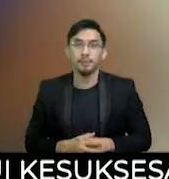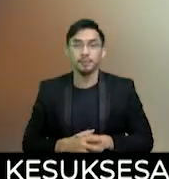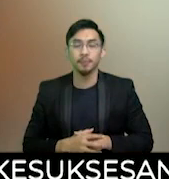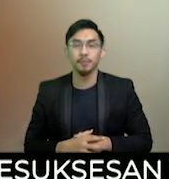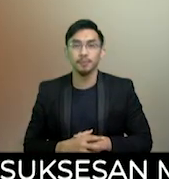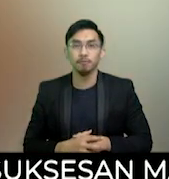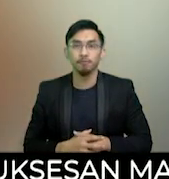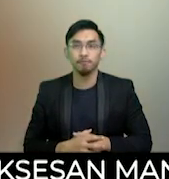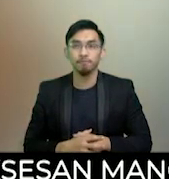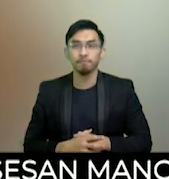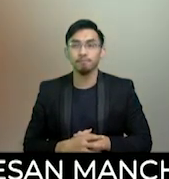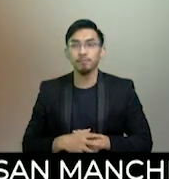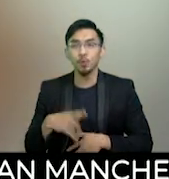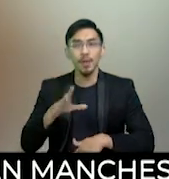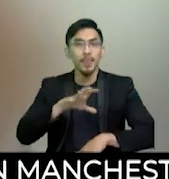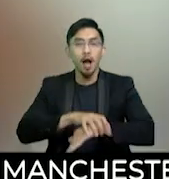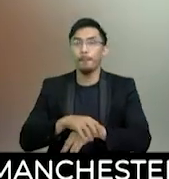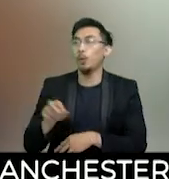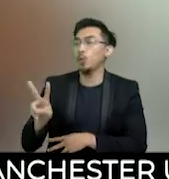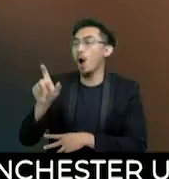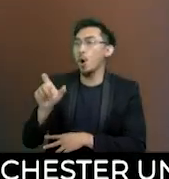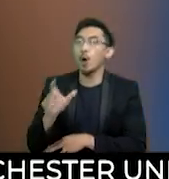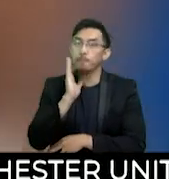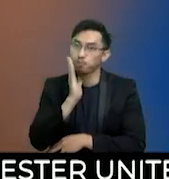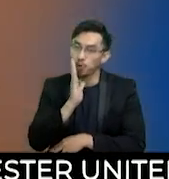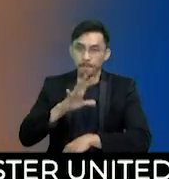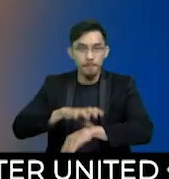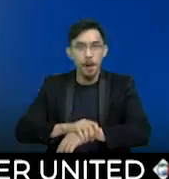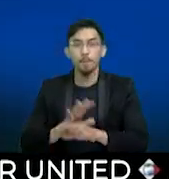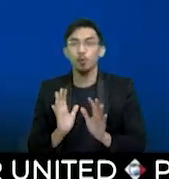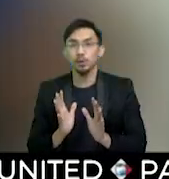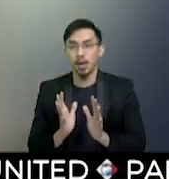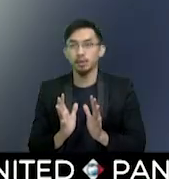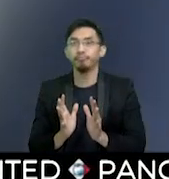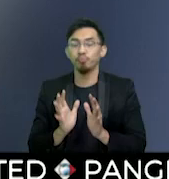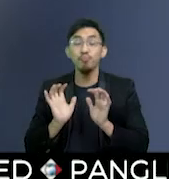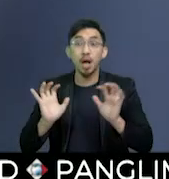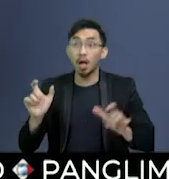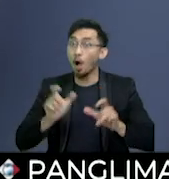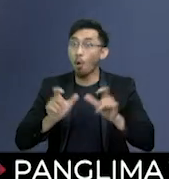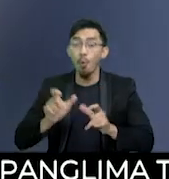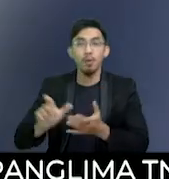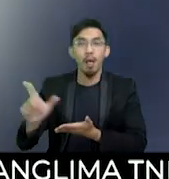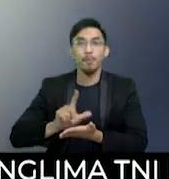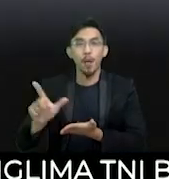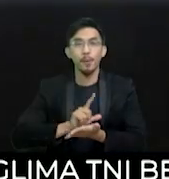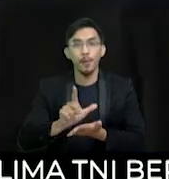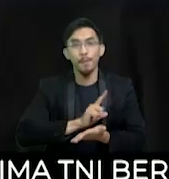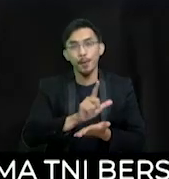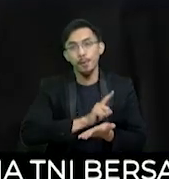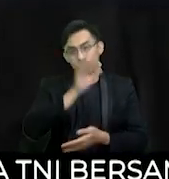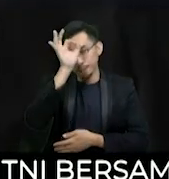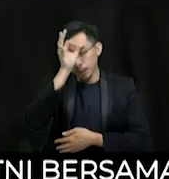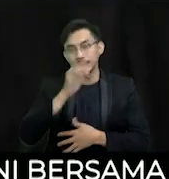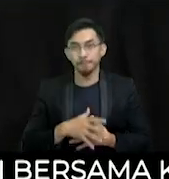Polisi menangkap dua pemuda di Kota Tanjung Balai, Sumatera Utara yang dilaporkan oleh ratusan korban penipuan. Para pelaku mencatut nama satu koperasi